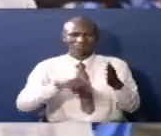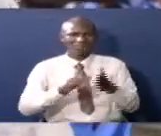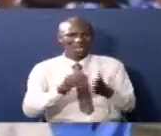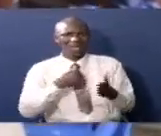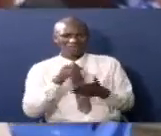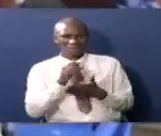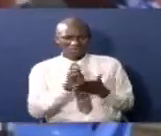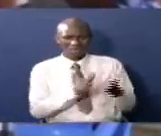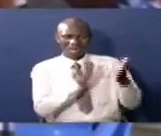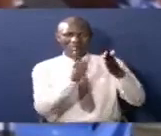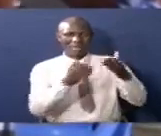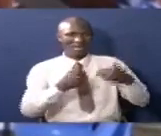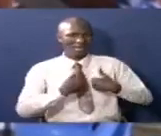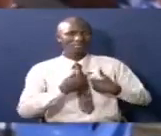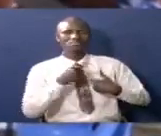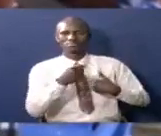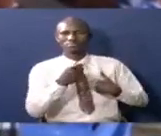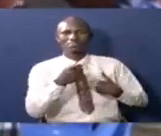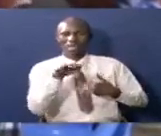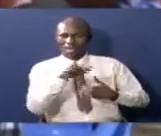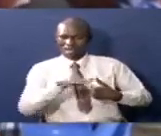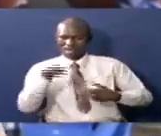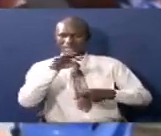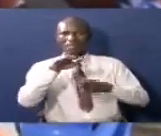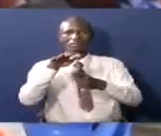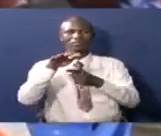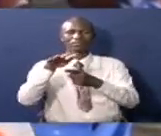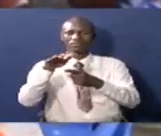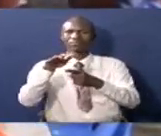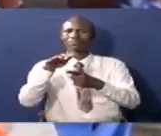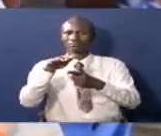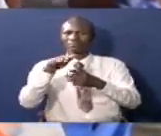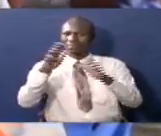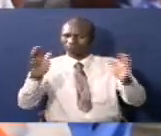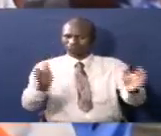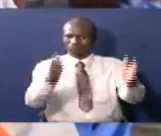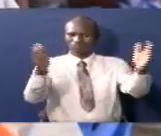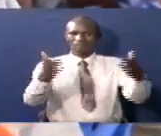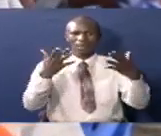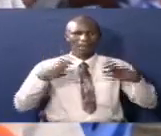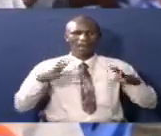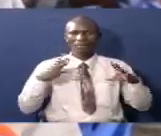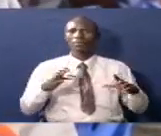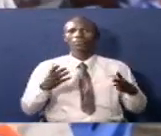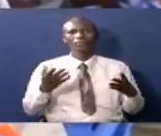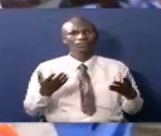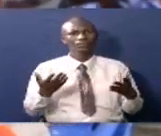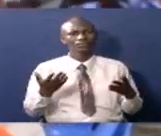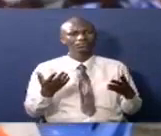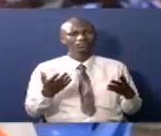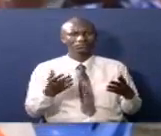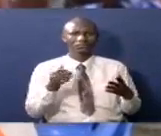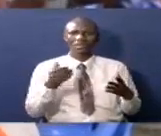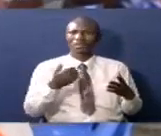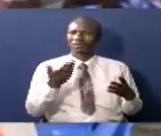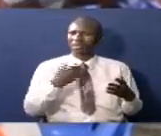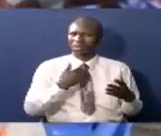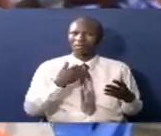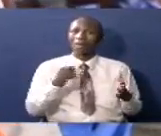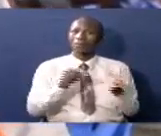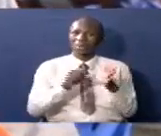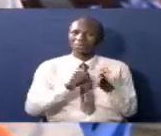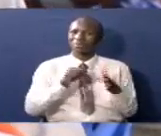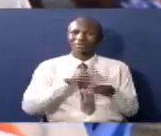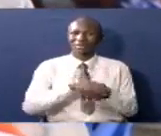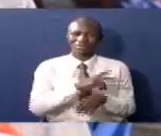na mbango watuini wa kumombalaisi ya numaitu alame thi tena thi na